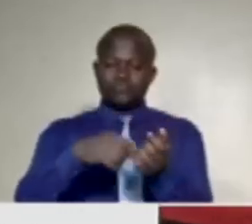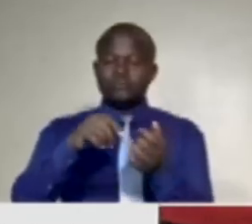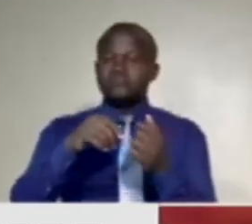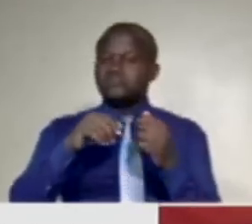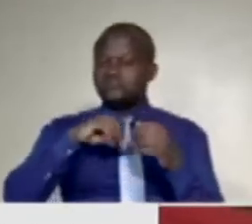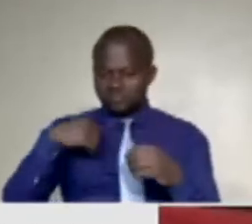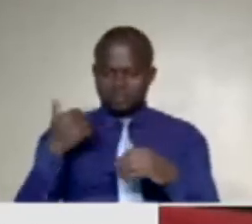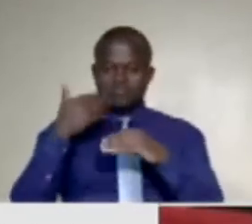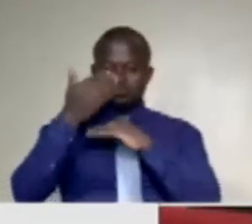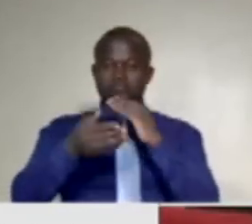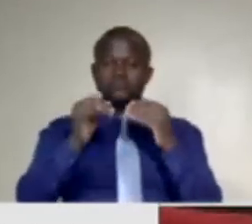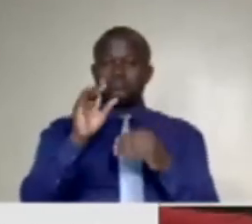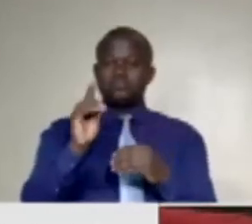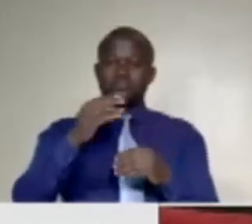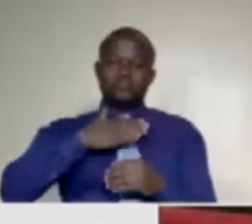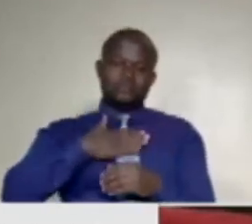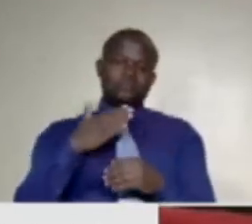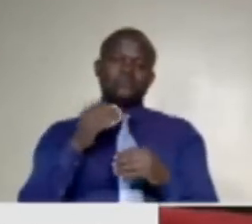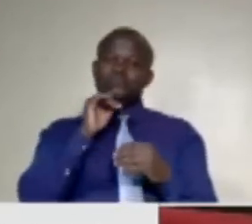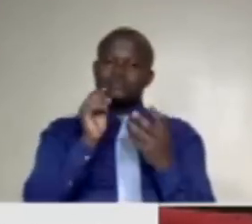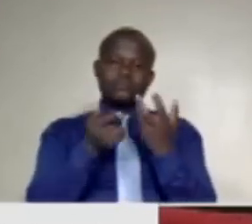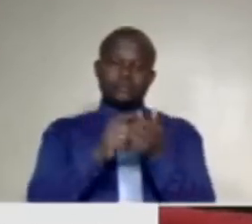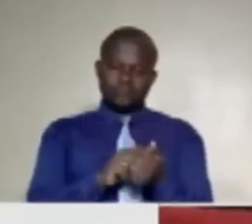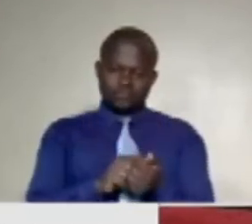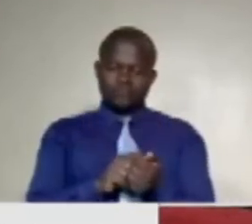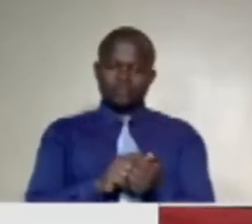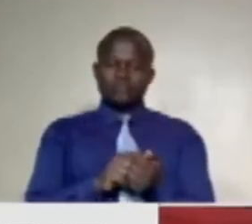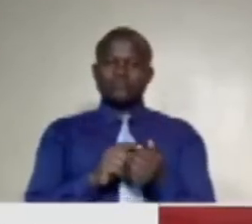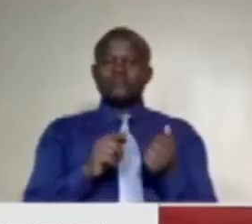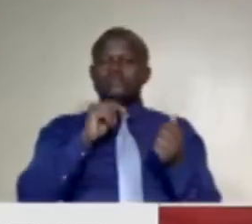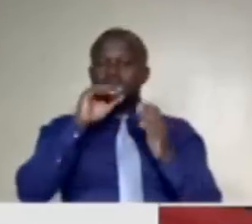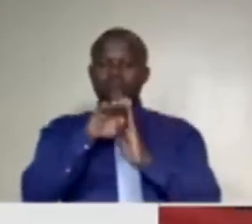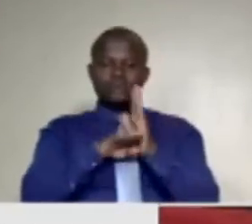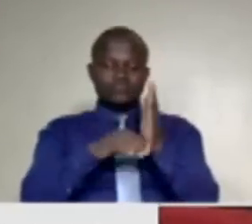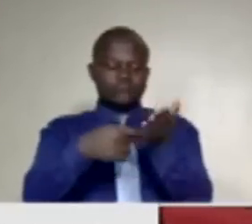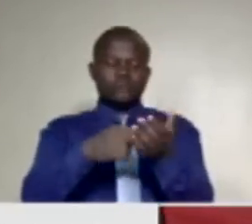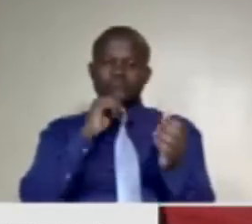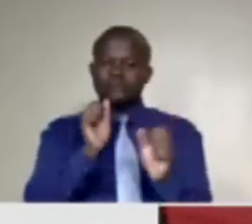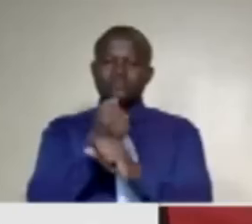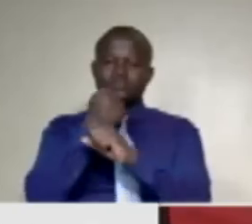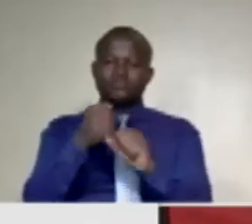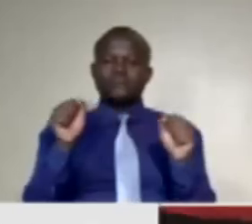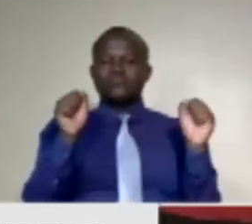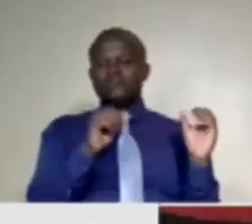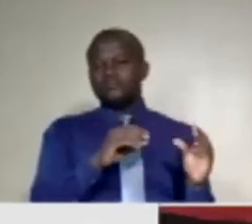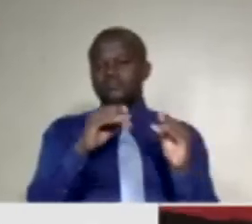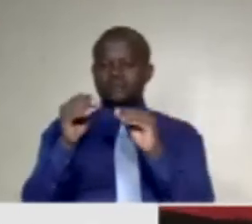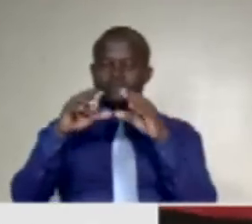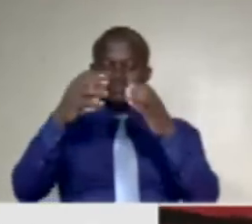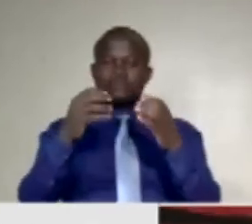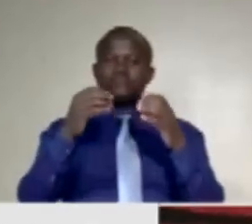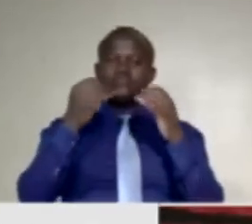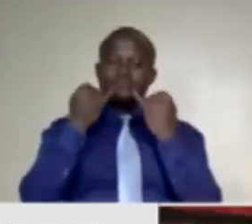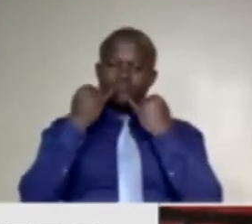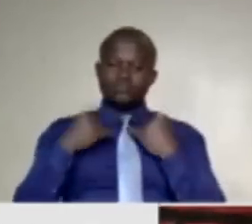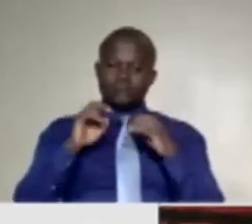nsanga irangamuntu yanjye ntabwo ibaruye, ntabwo gahunda zo kwivuza ntizishoboka icyiciro kitarimuka. Bambwira ko ngomba